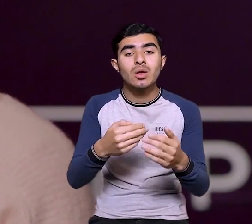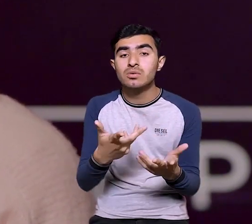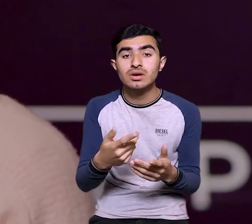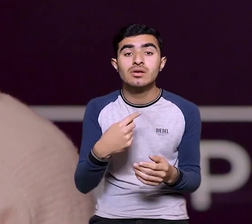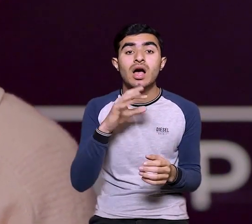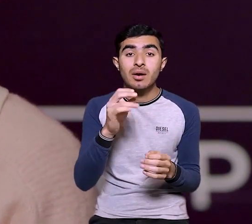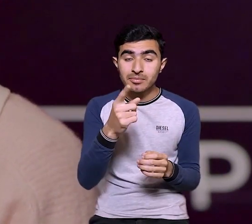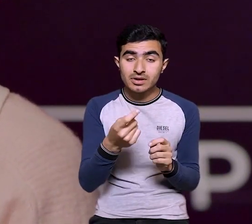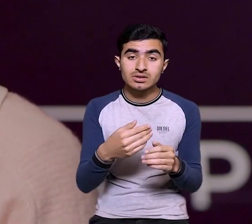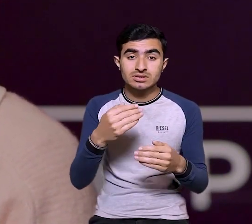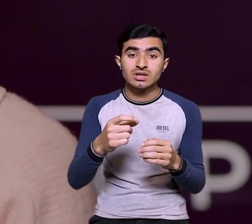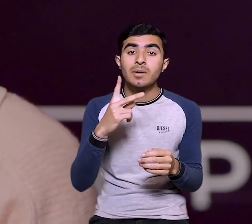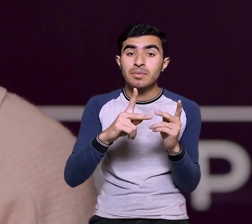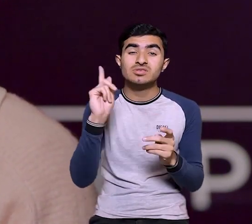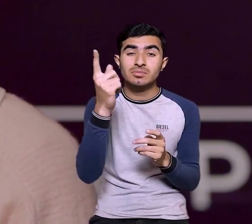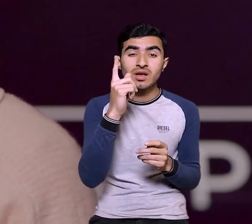nothing bad